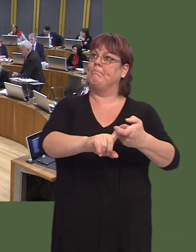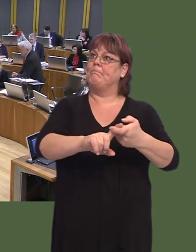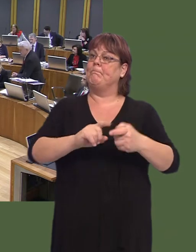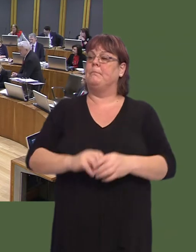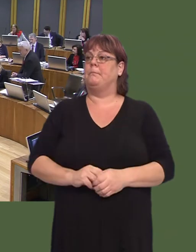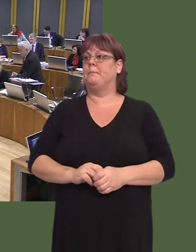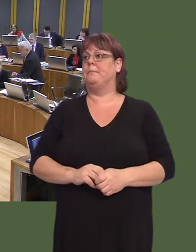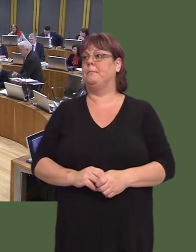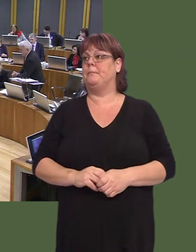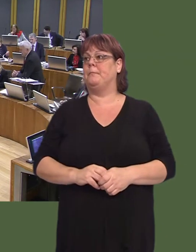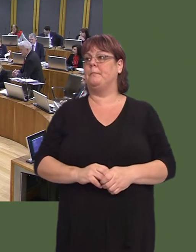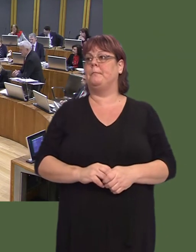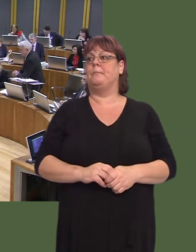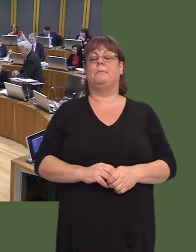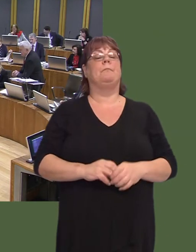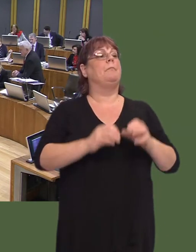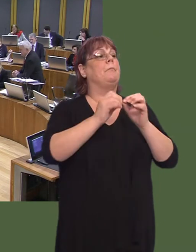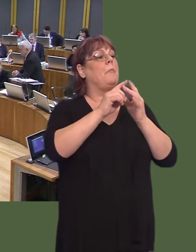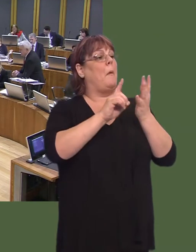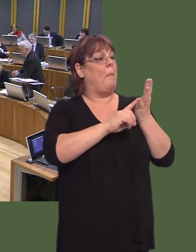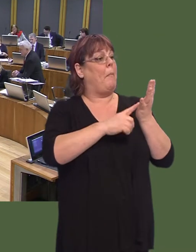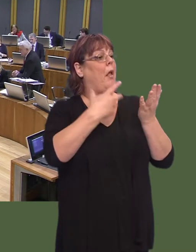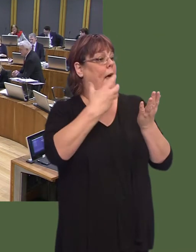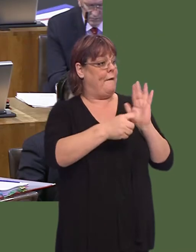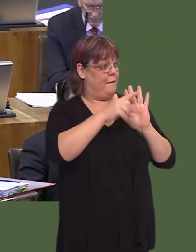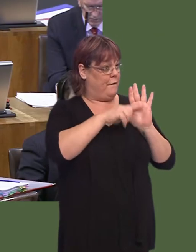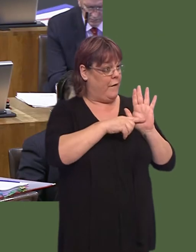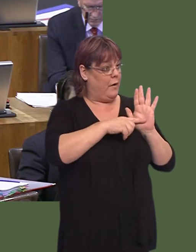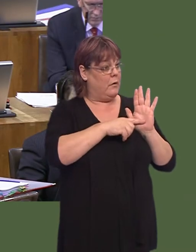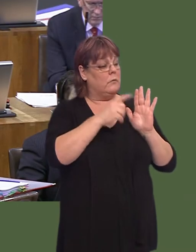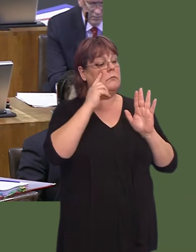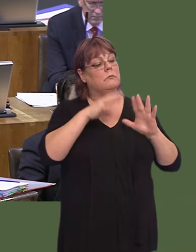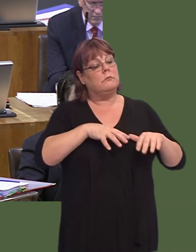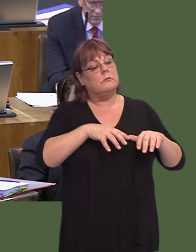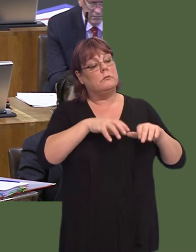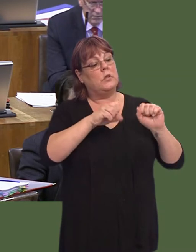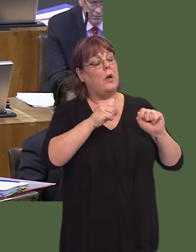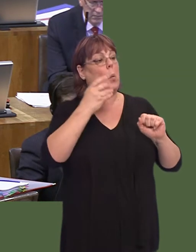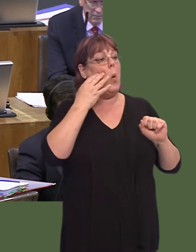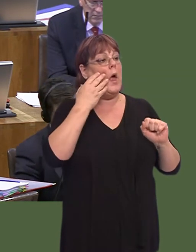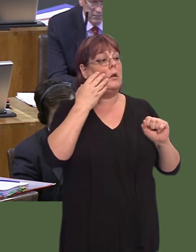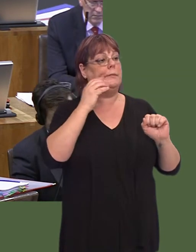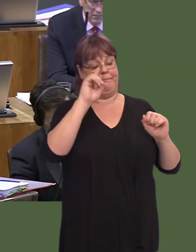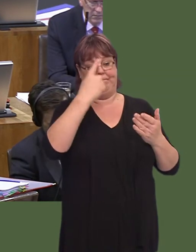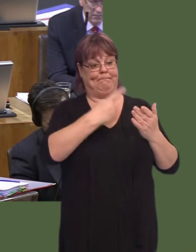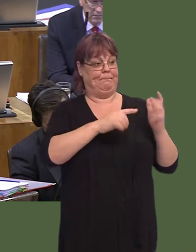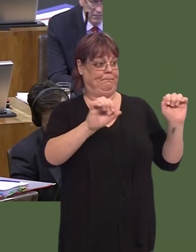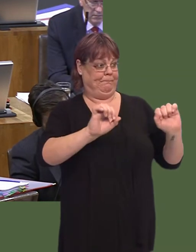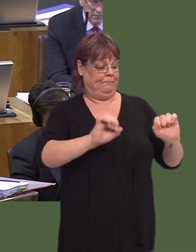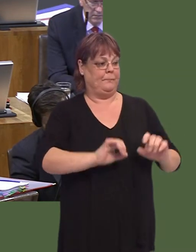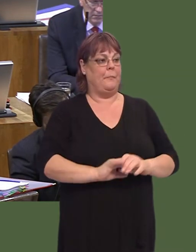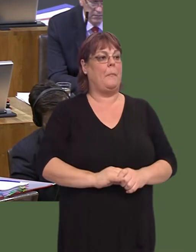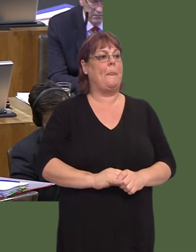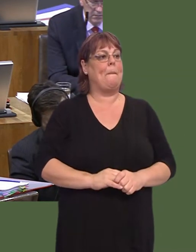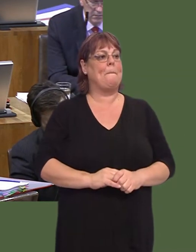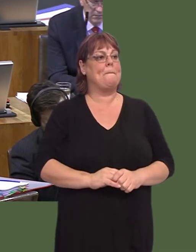fel, bydd yna benderfynu ynglyn â ffrid dylebyn yn cael ei gyhoeddi. Ar hyn o bryd, beth hoffwn ni weld yw'r gwelliannau yn cael ei